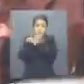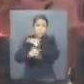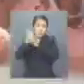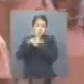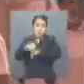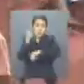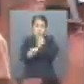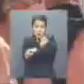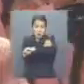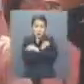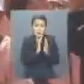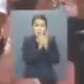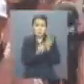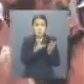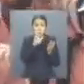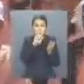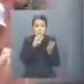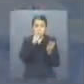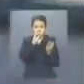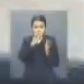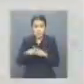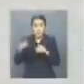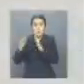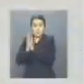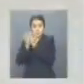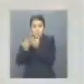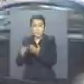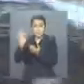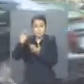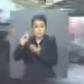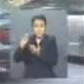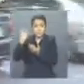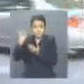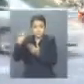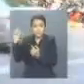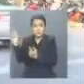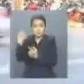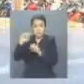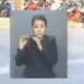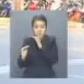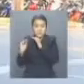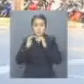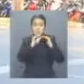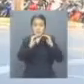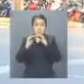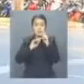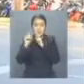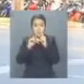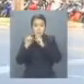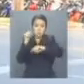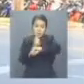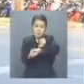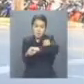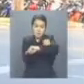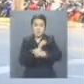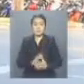87และ98เพื่อสร้างหลักประกันสิทธิเสรีภาพในการรวมตัวและการเจรจาต่อรองค่ะ ก็เรียกว่าค่าจ้